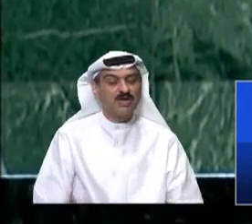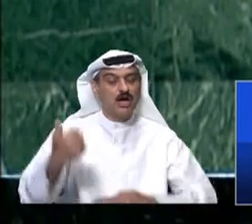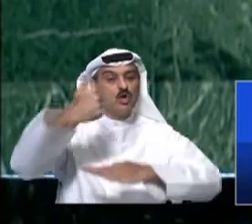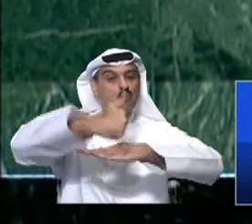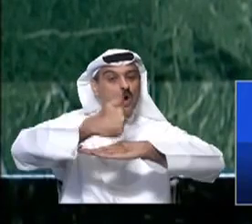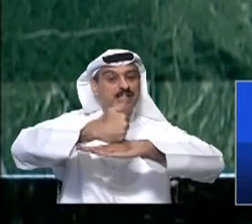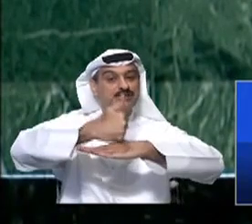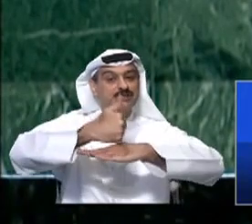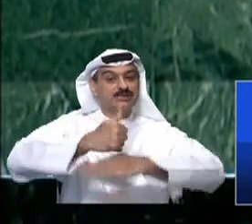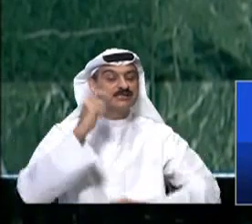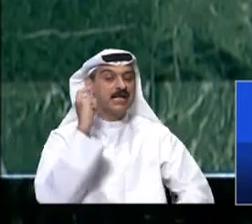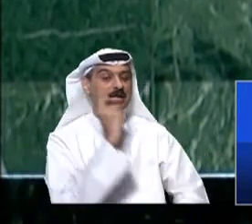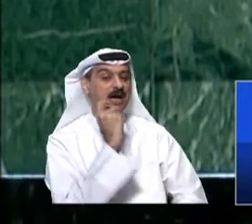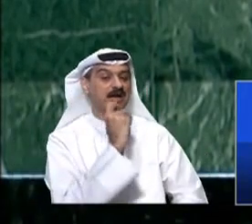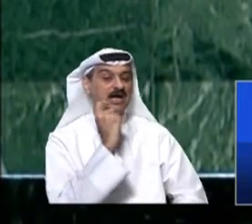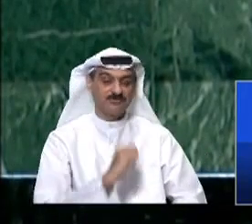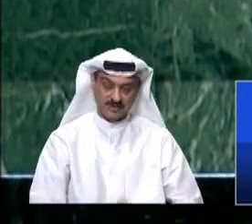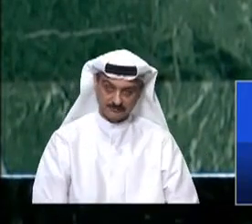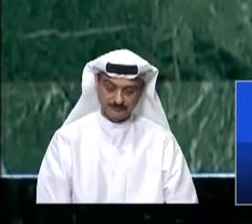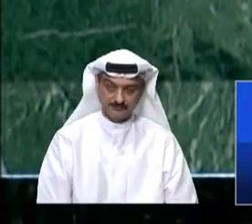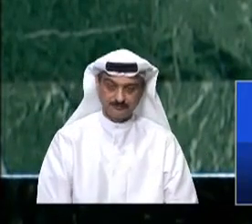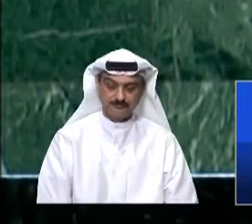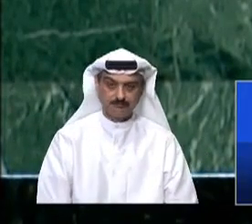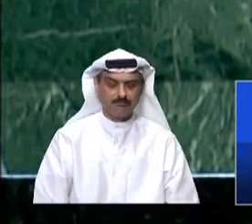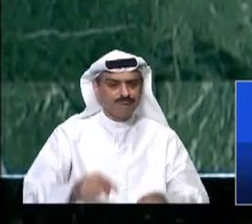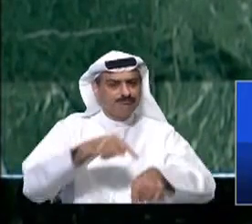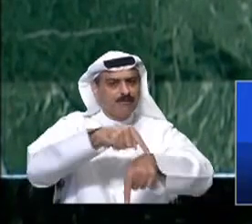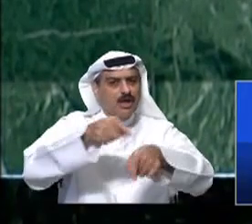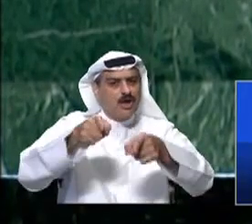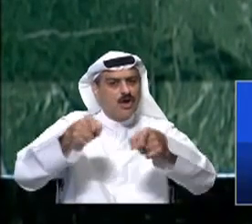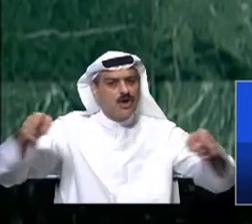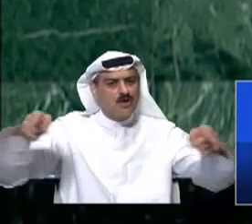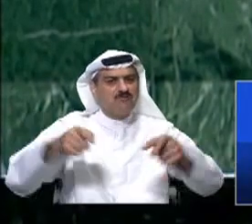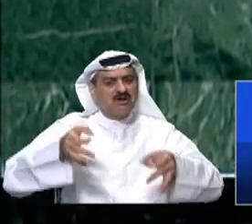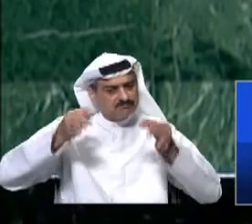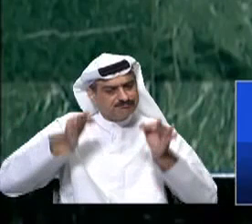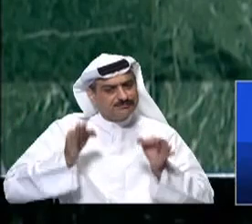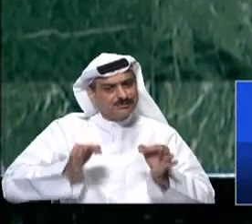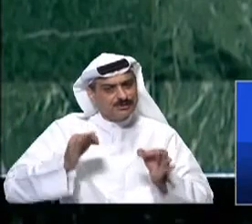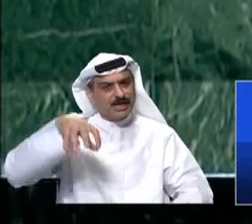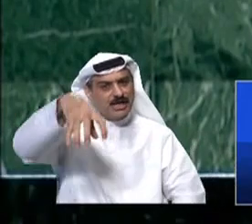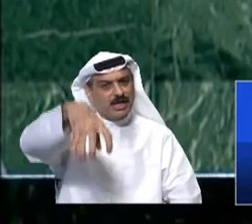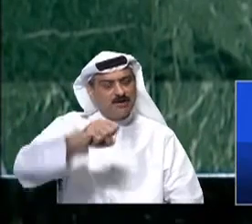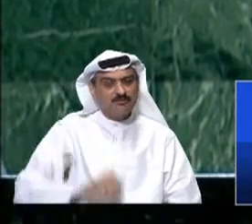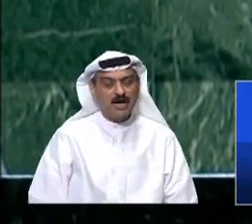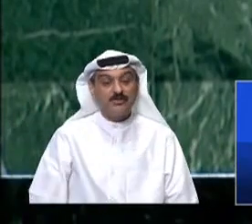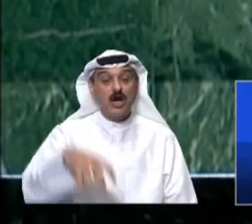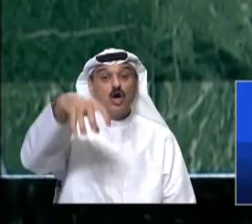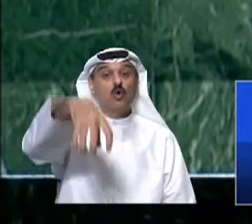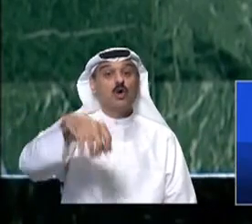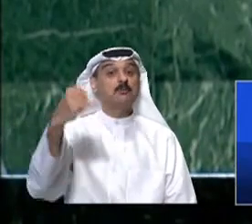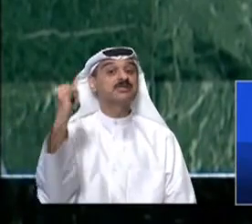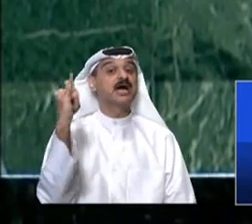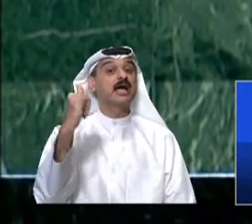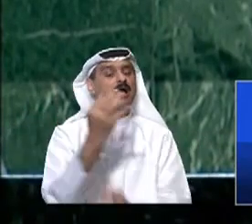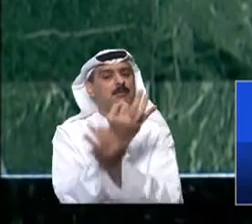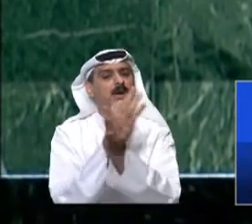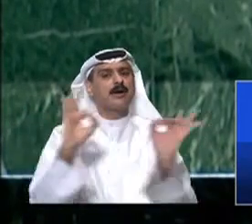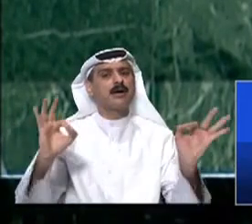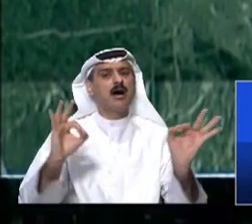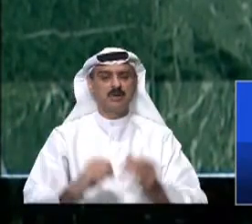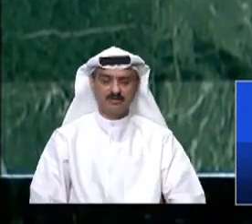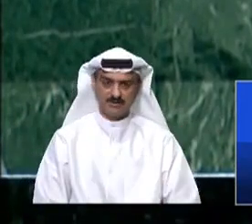المتحدة، خلال فترة مهمة ودقيقة لبلاده والمنطقة العربية كذلك،